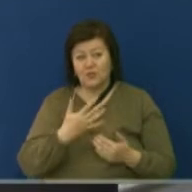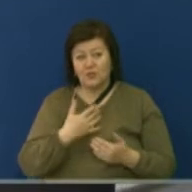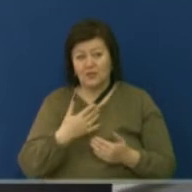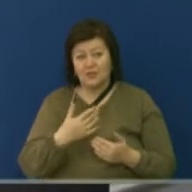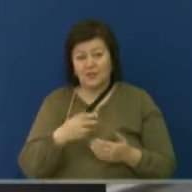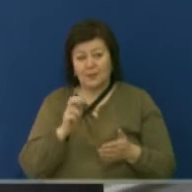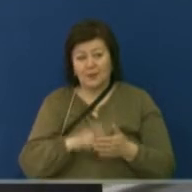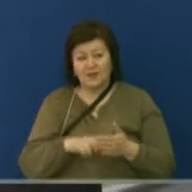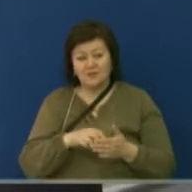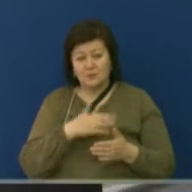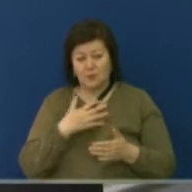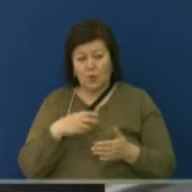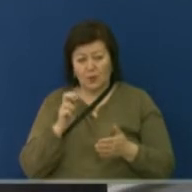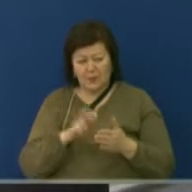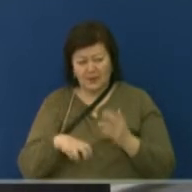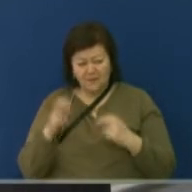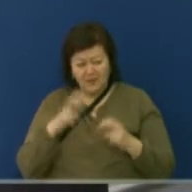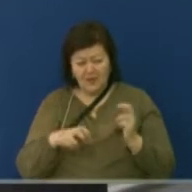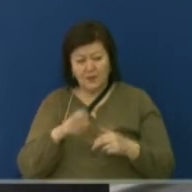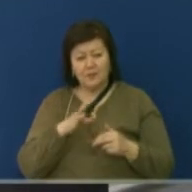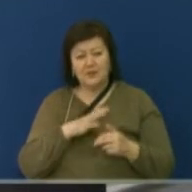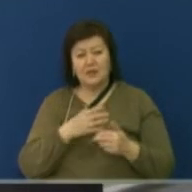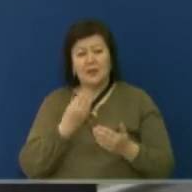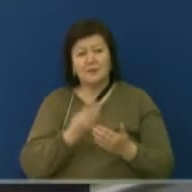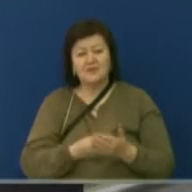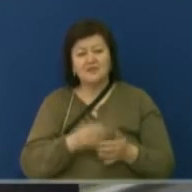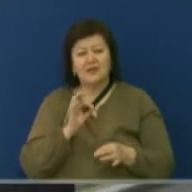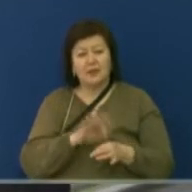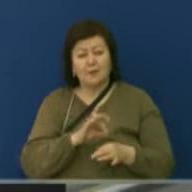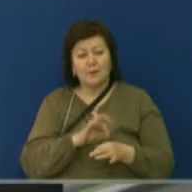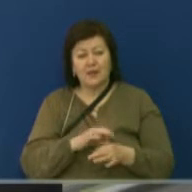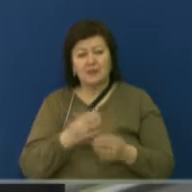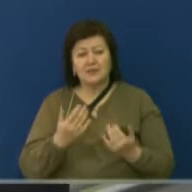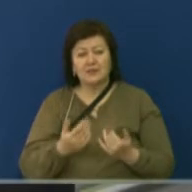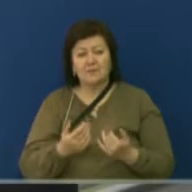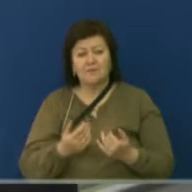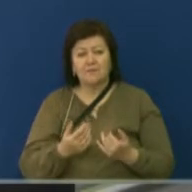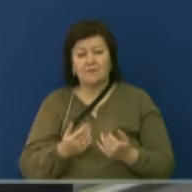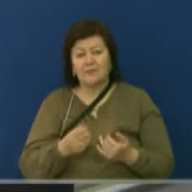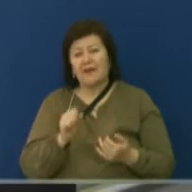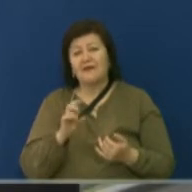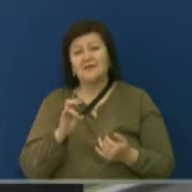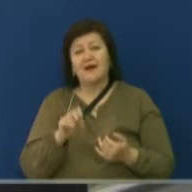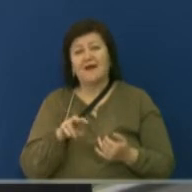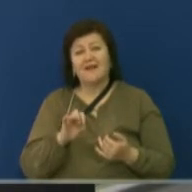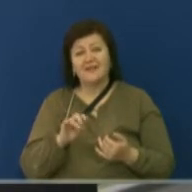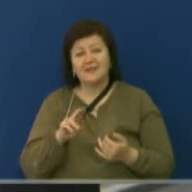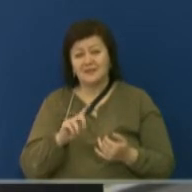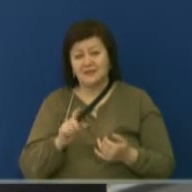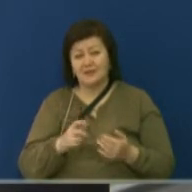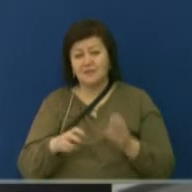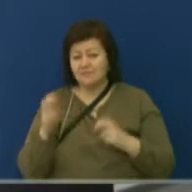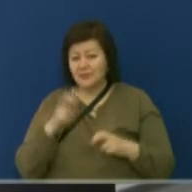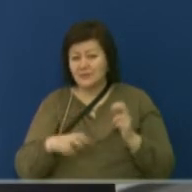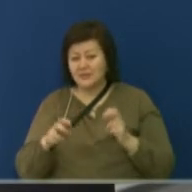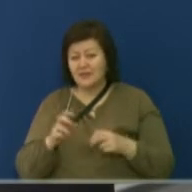прошла очень много обследований по своим хроническим каким-то заболеваниям, анализы, обследования. То